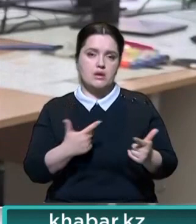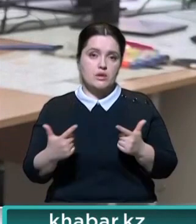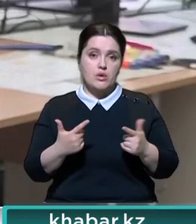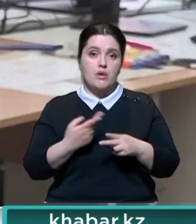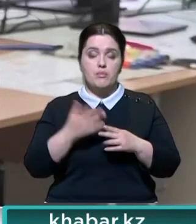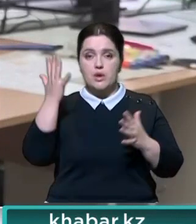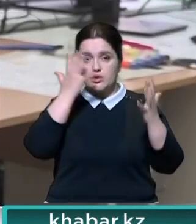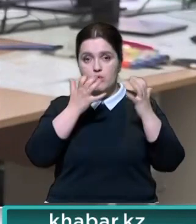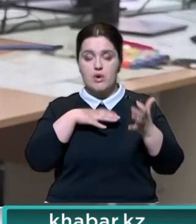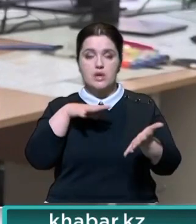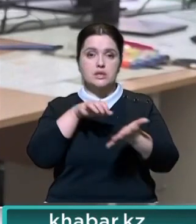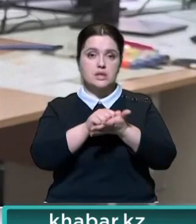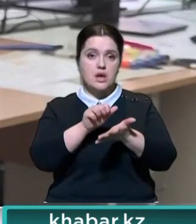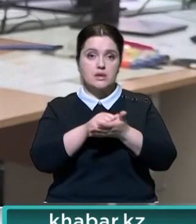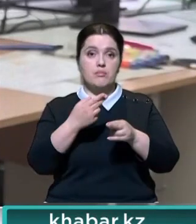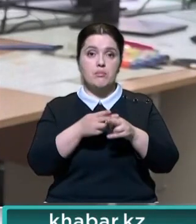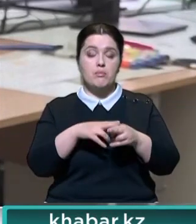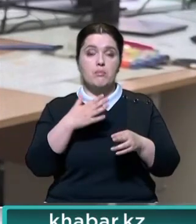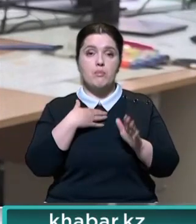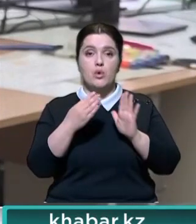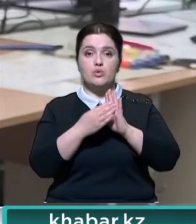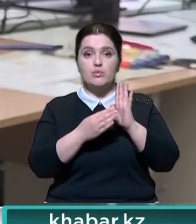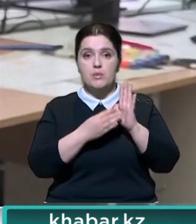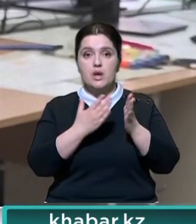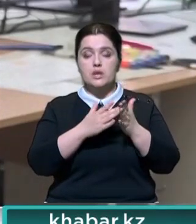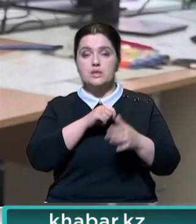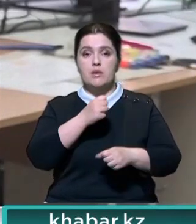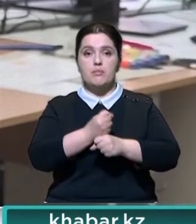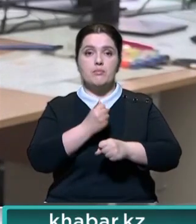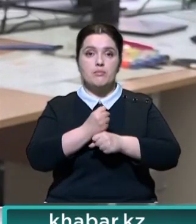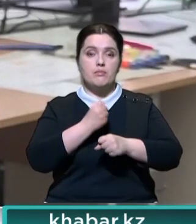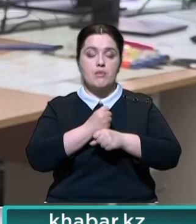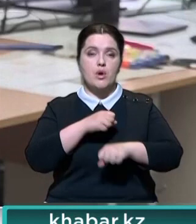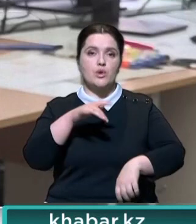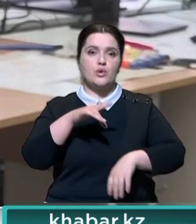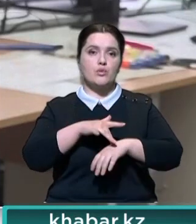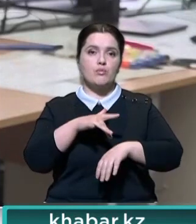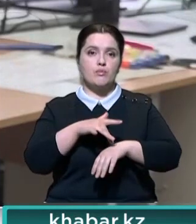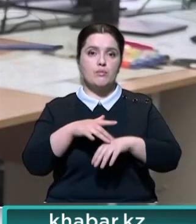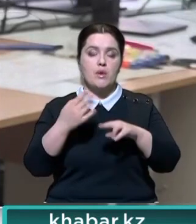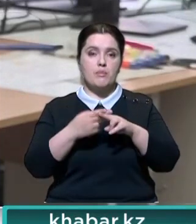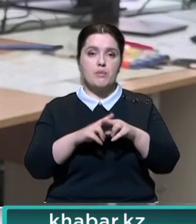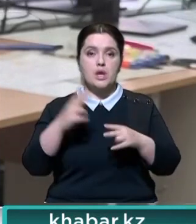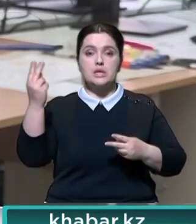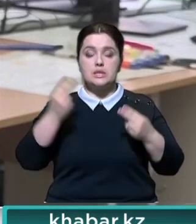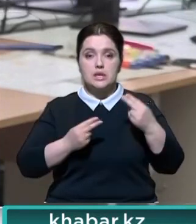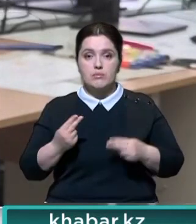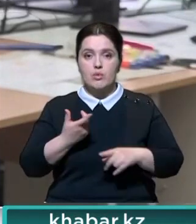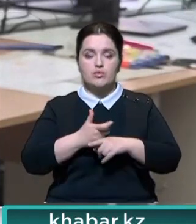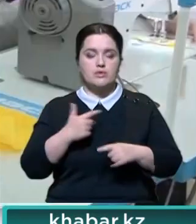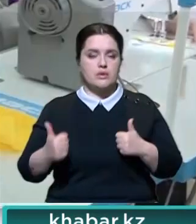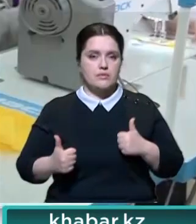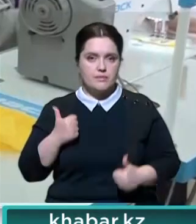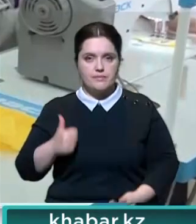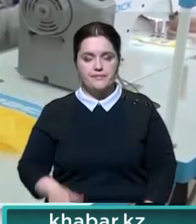Серьезно занимаюсь графическим дизайном. В моем резюме есть самостоятельная разработка нескольких любительских платформ по работе с эскизами. Очень этим